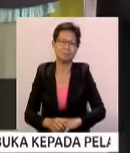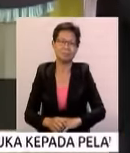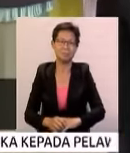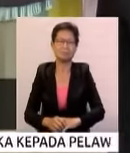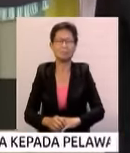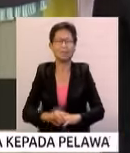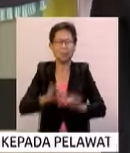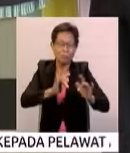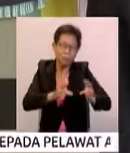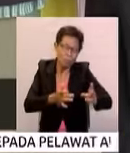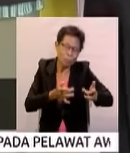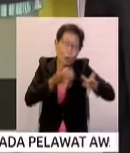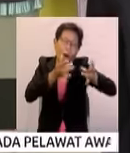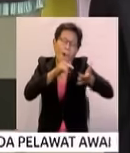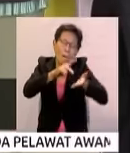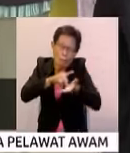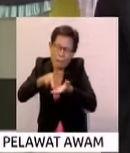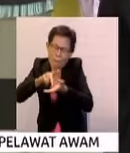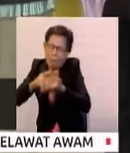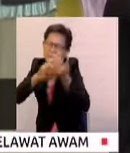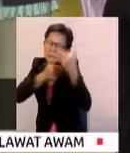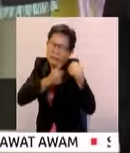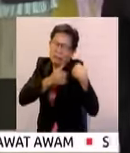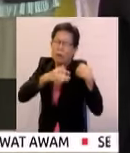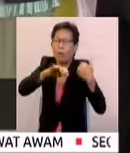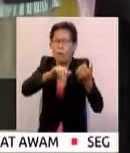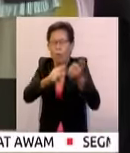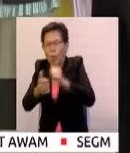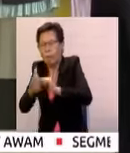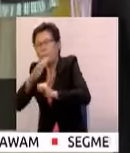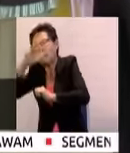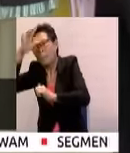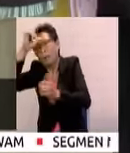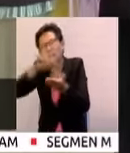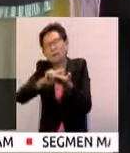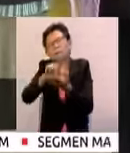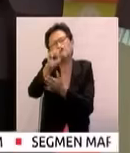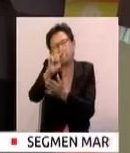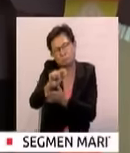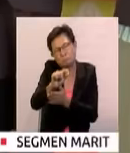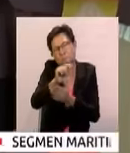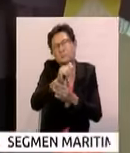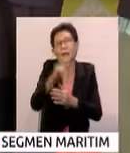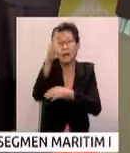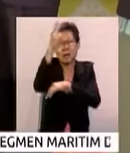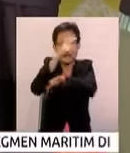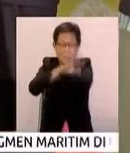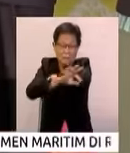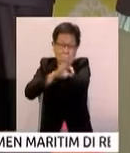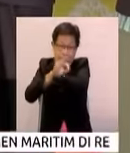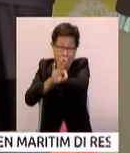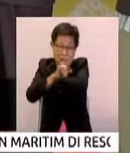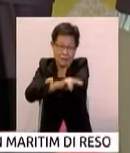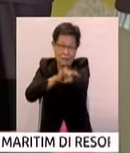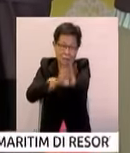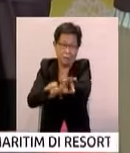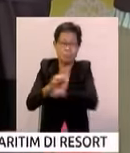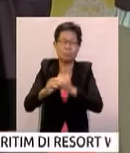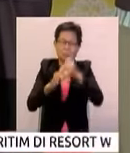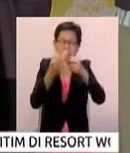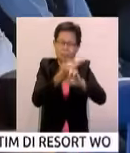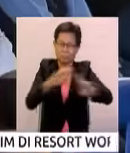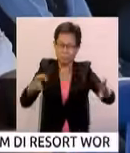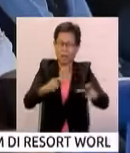Bertujuan meringankan beban perbelanjaan yang ditanggung oleh ibu bapa yang berpendapatan rendah, Kerajaan Negeri Sembilan menyediakan peruntukan BAS